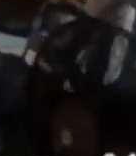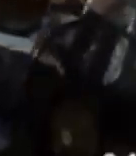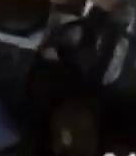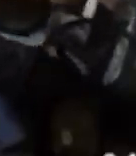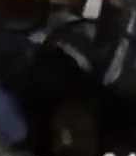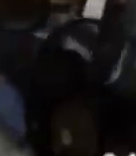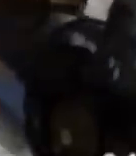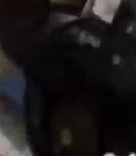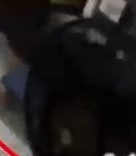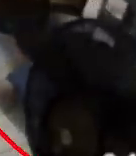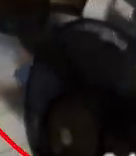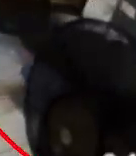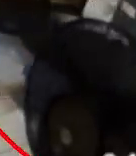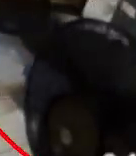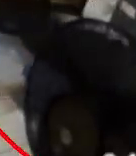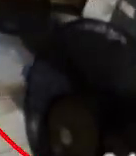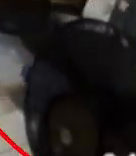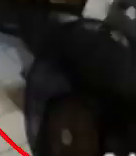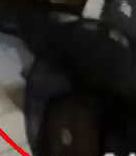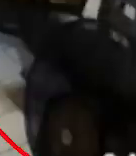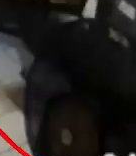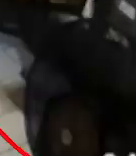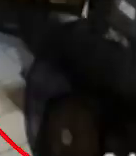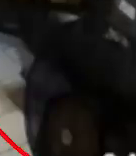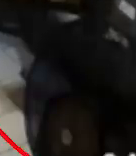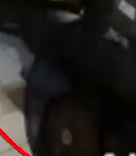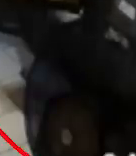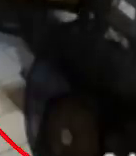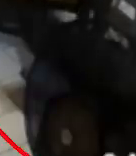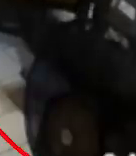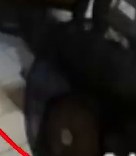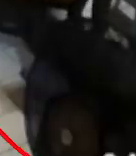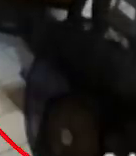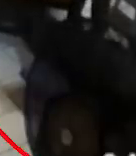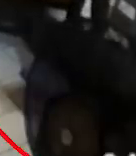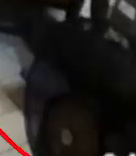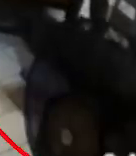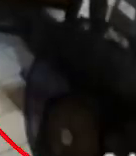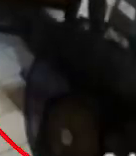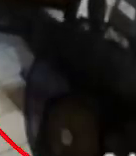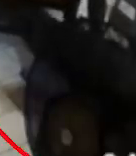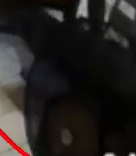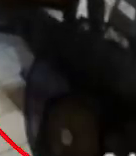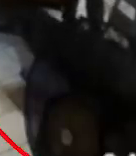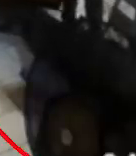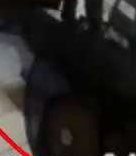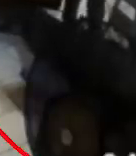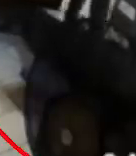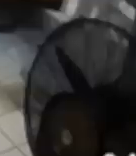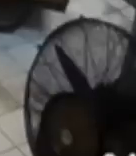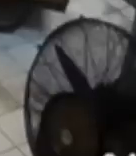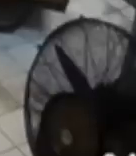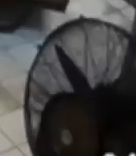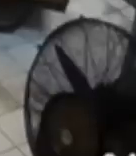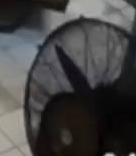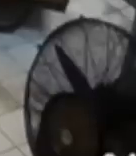Langgeng. Saat membawa jenazah korban, tersangka menggeser gerobak karena karung tersangkut pada kaki meja.